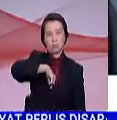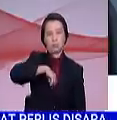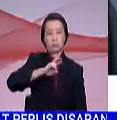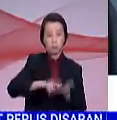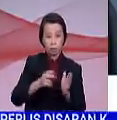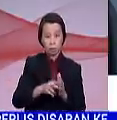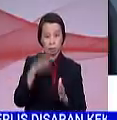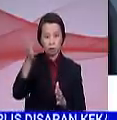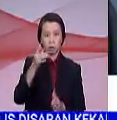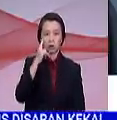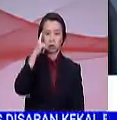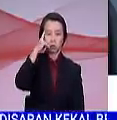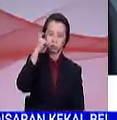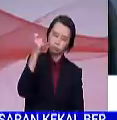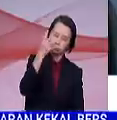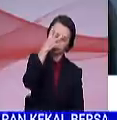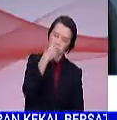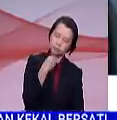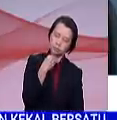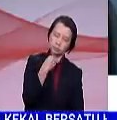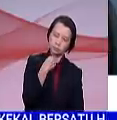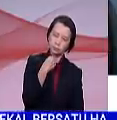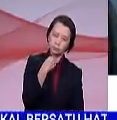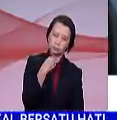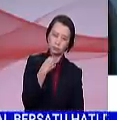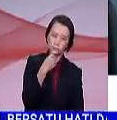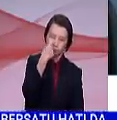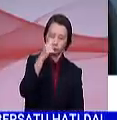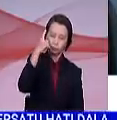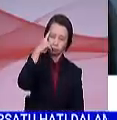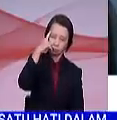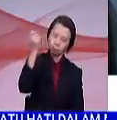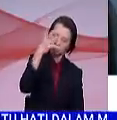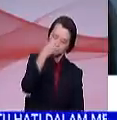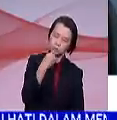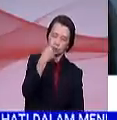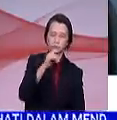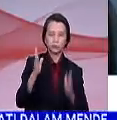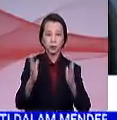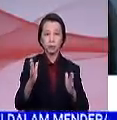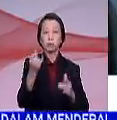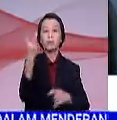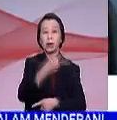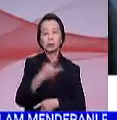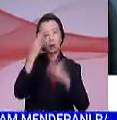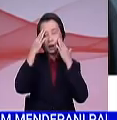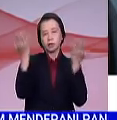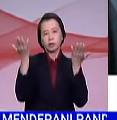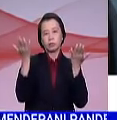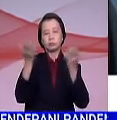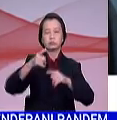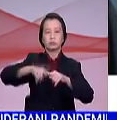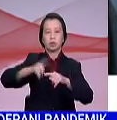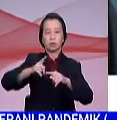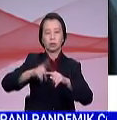akan ditidurkan, akan dikomakan untuk tempoh kita tak pasti, bergantung kepada macam mana